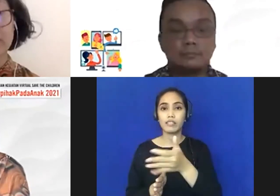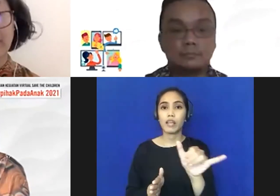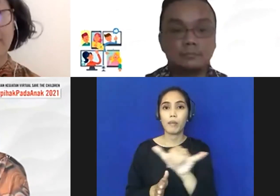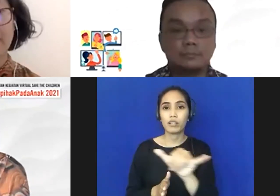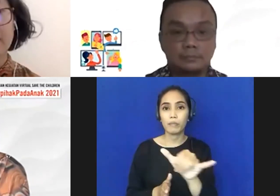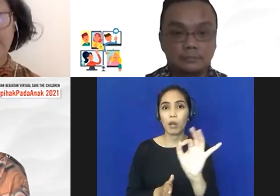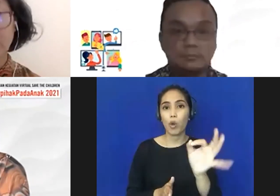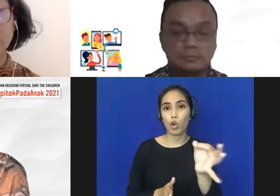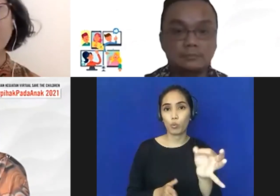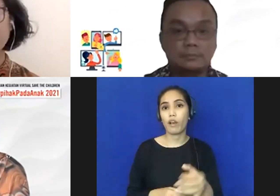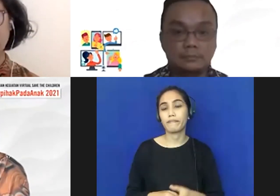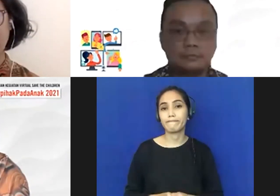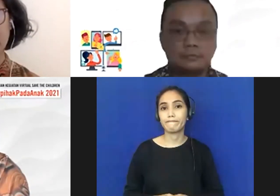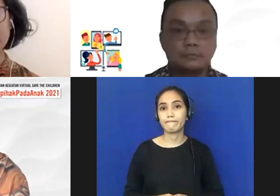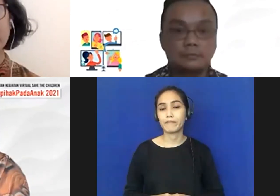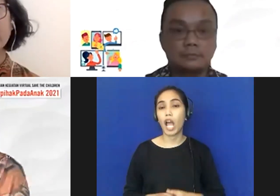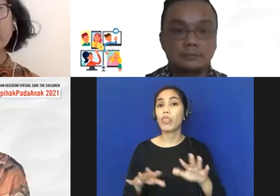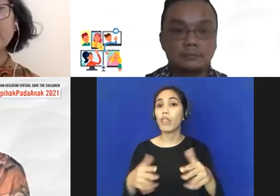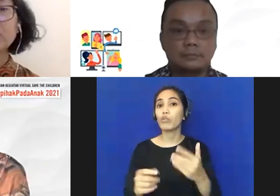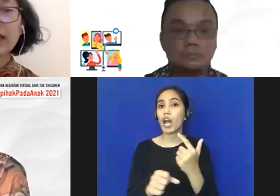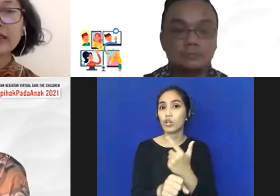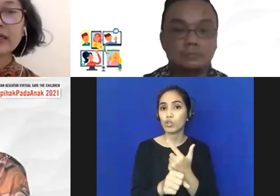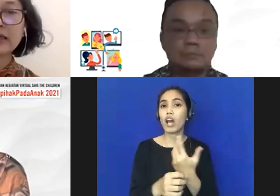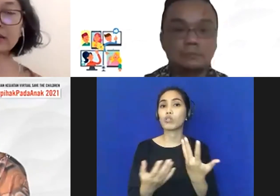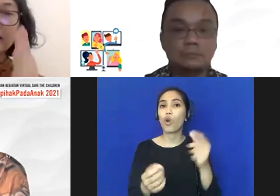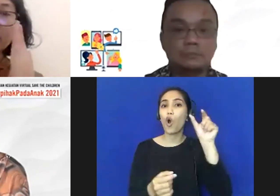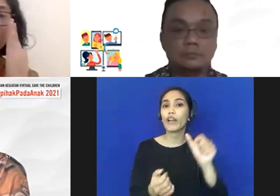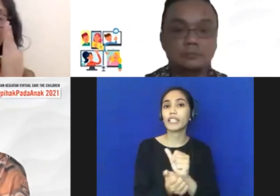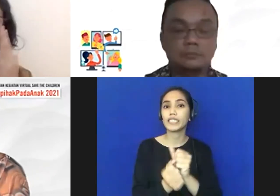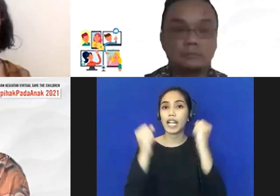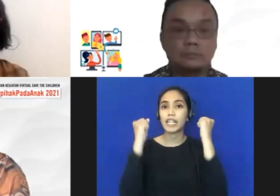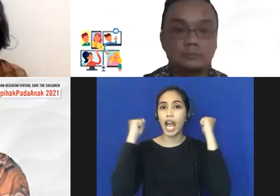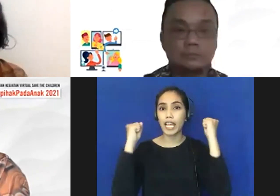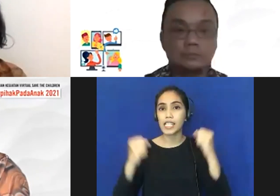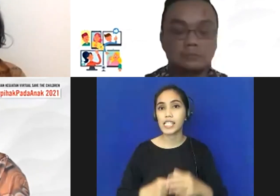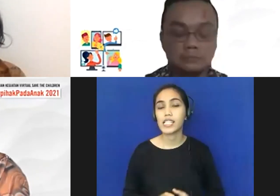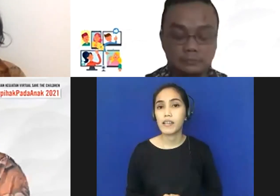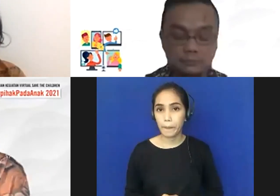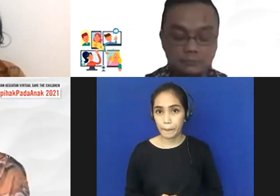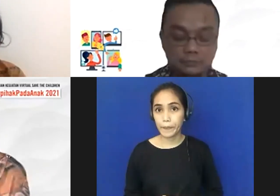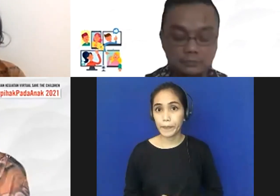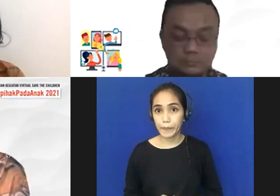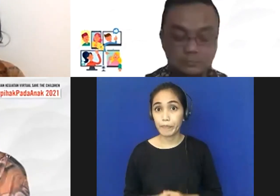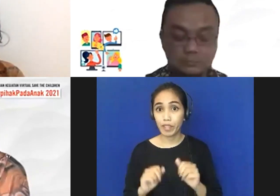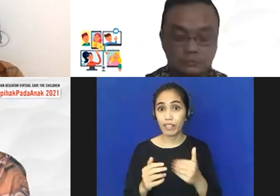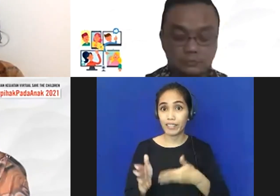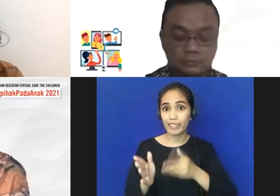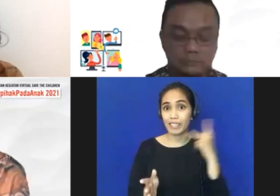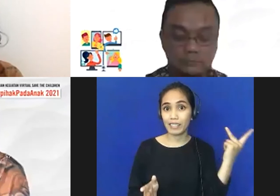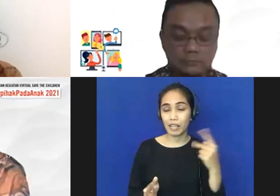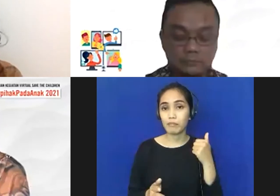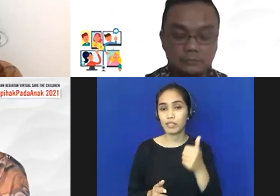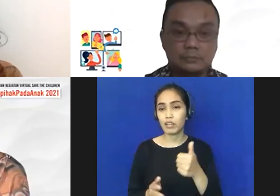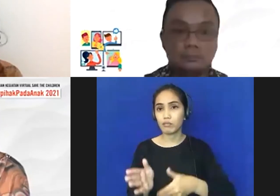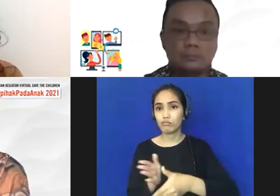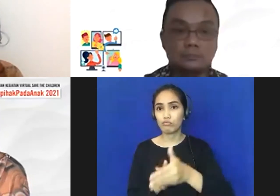maupun sesama guru maupun sesama nakes. Dan kebetulan apa yang kita lakukan itu juga bersama SAFE itu kebetulan